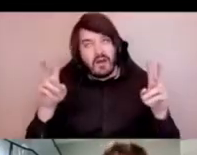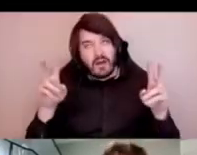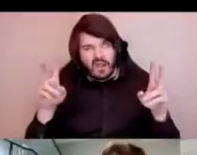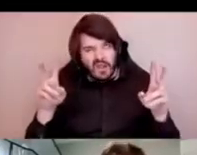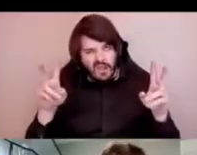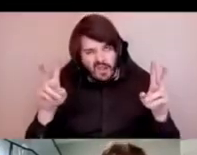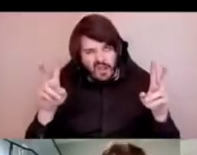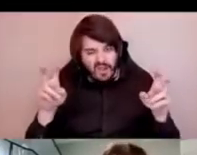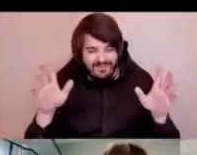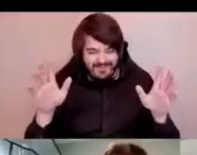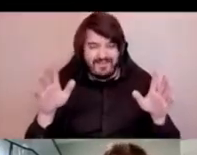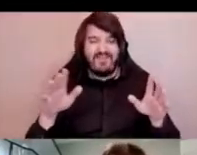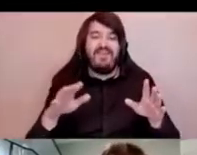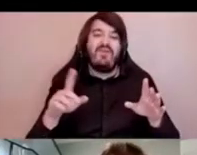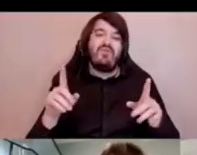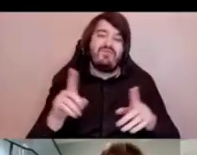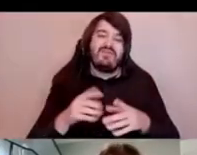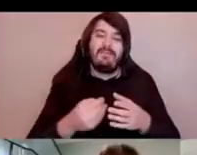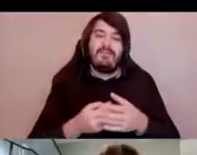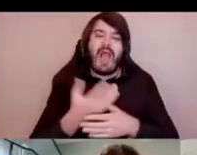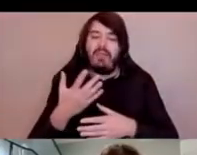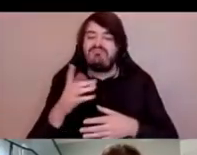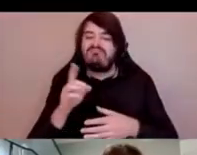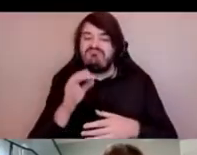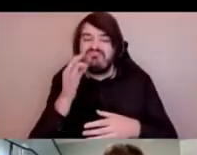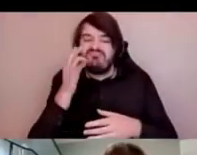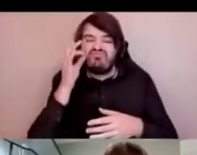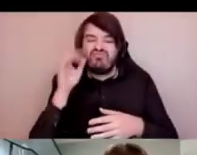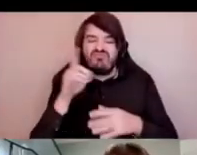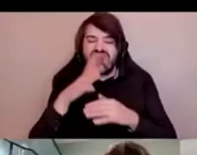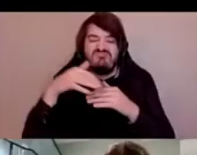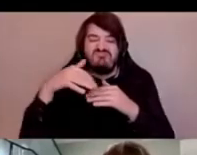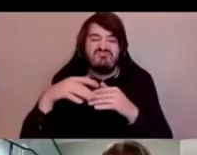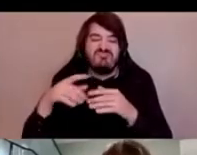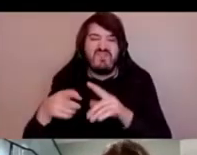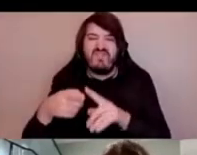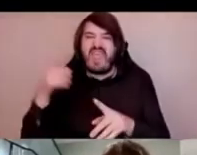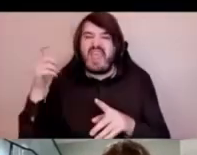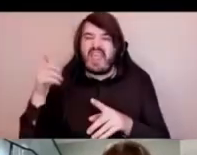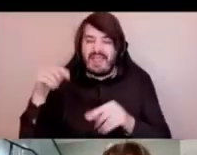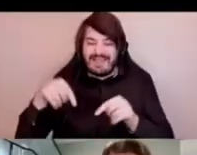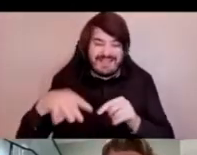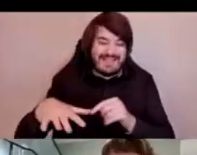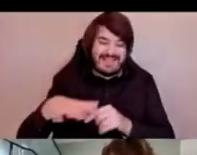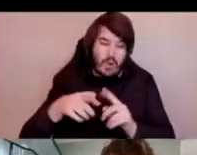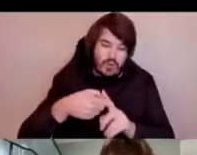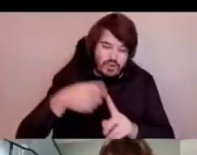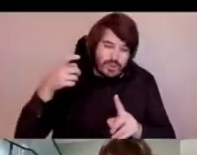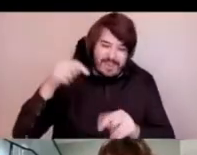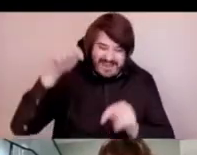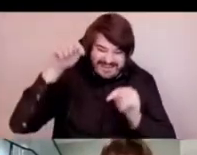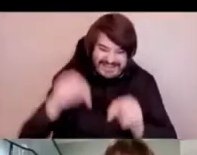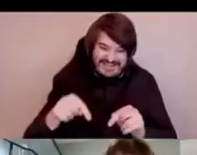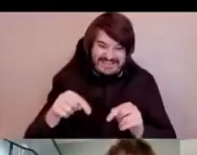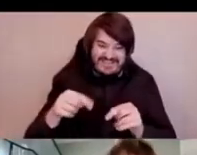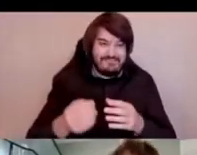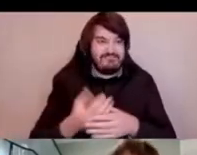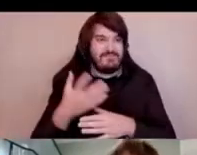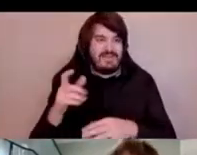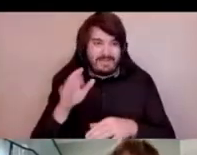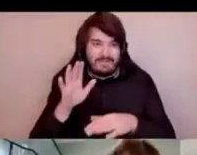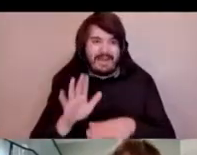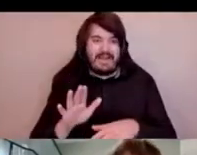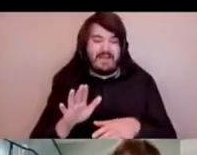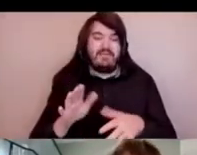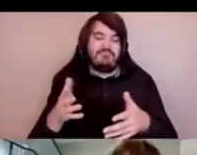hein? Et les plantes indigènes. Donc, indigènes qui veut dire les plantes qui viennent d'ici naturellement, qui arrivent. Donc,